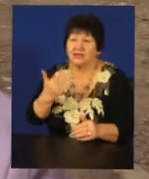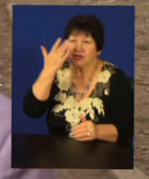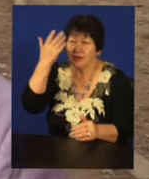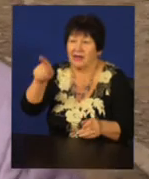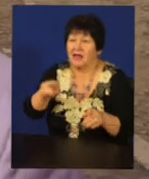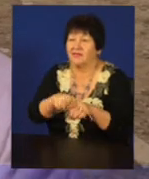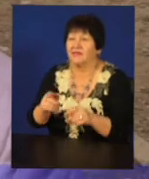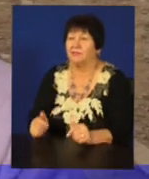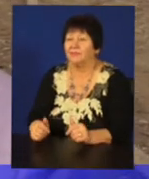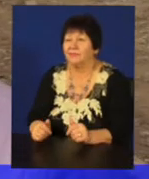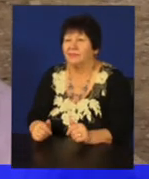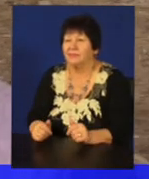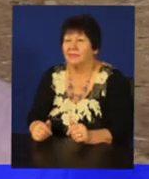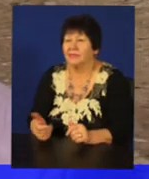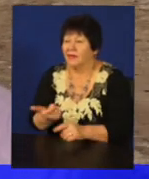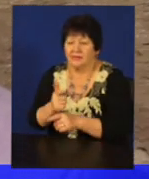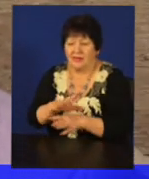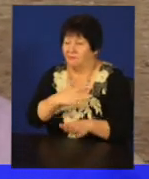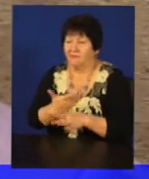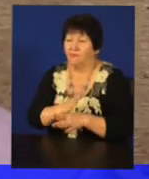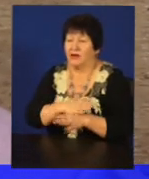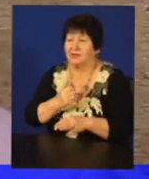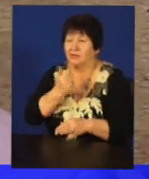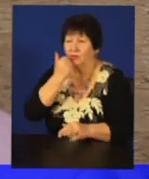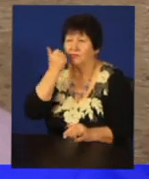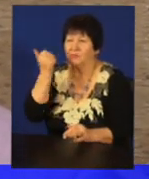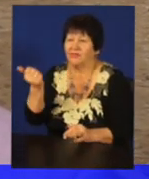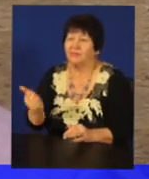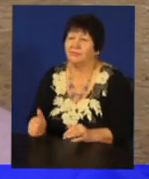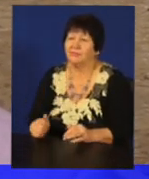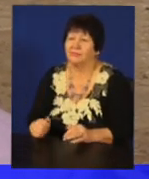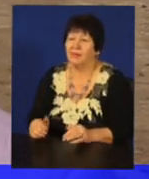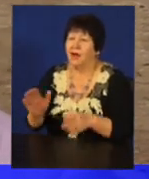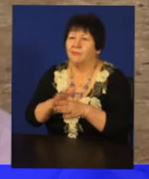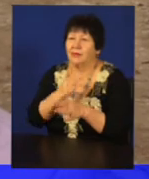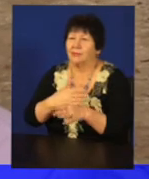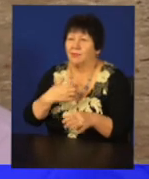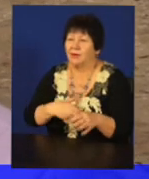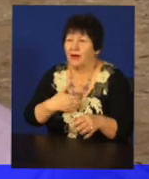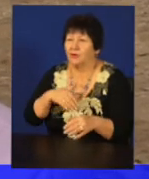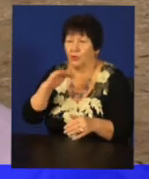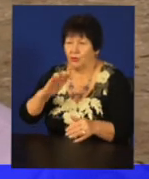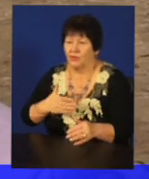aveți? Se foarte renovează? Bune. Suntem foarte mulțumiți. Foarte bun. Bravo primarului